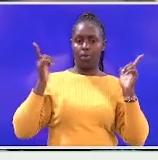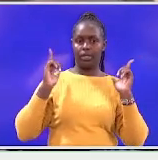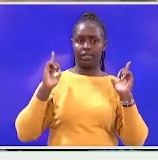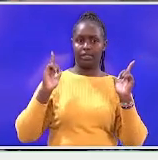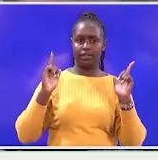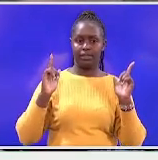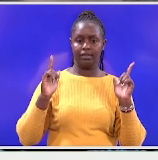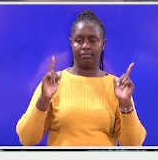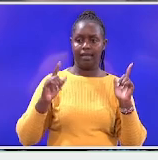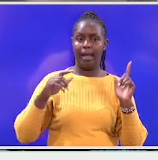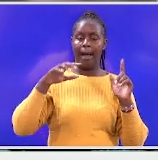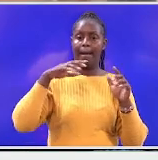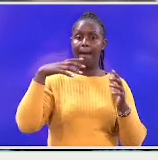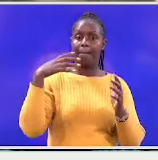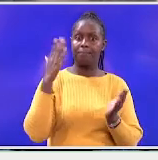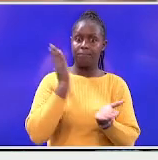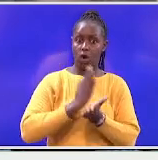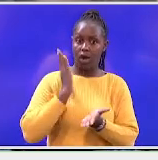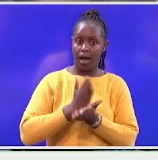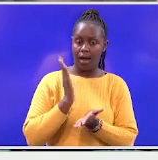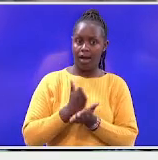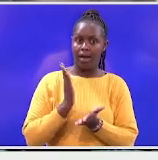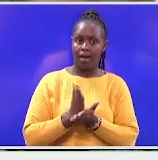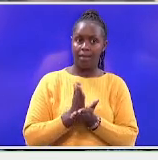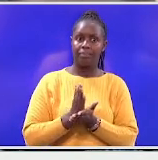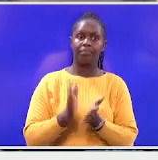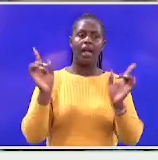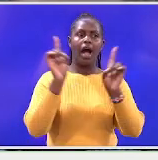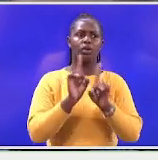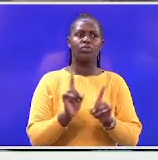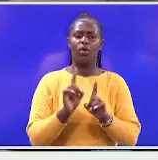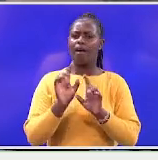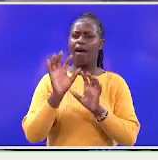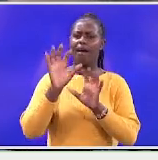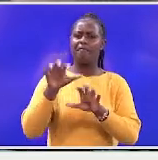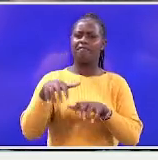za mboga, yani za hizi vitu za ukulima,